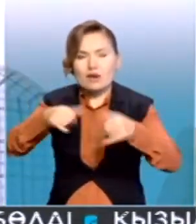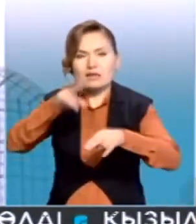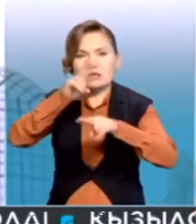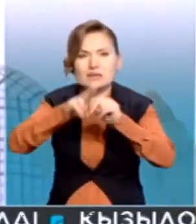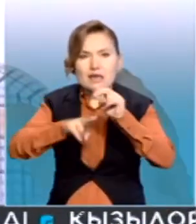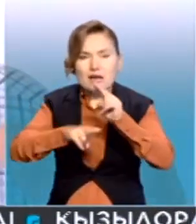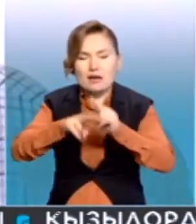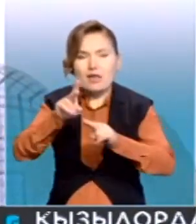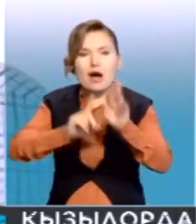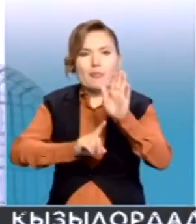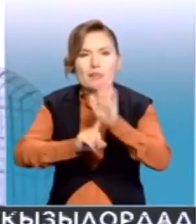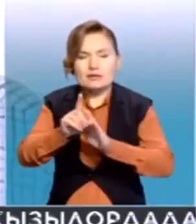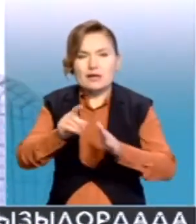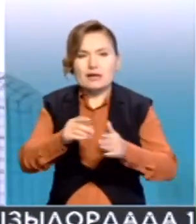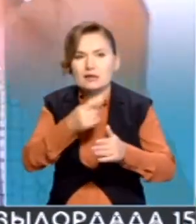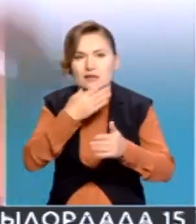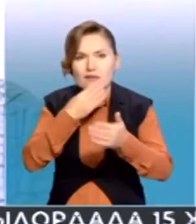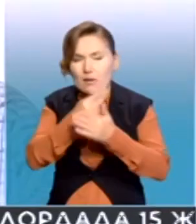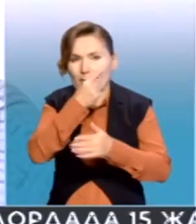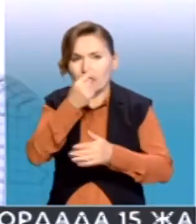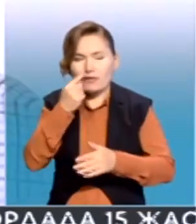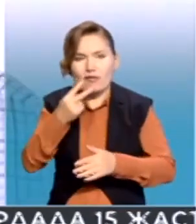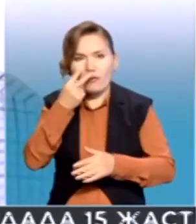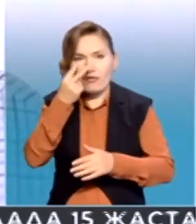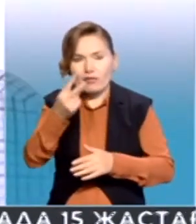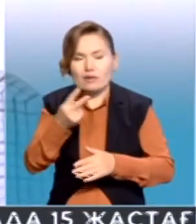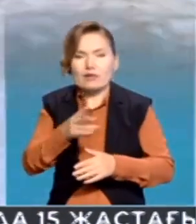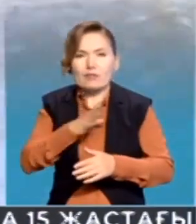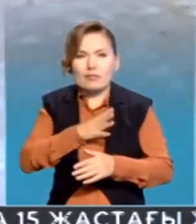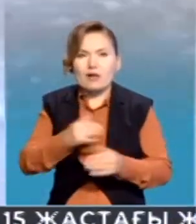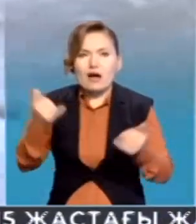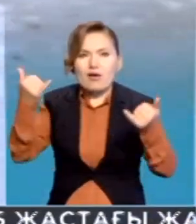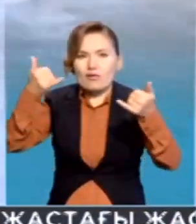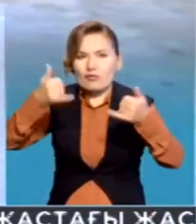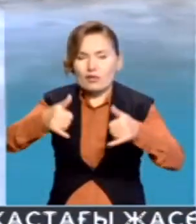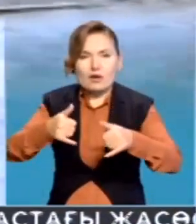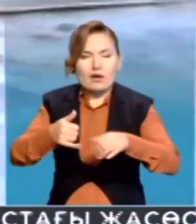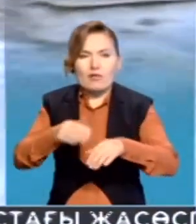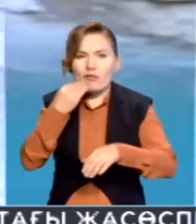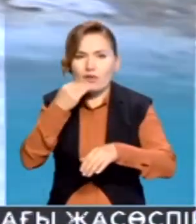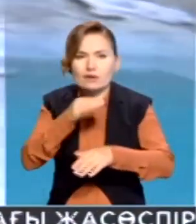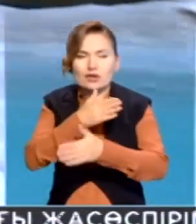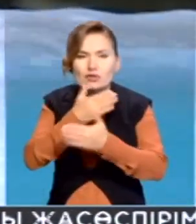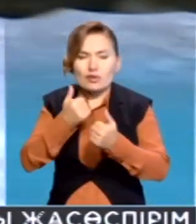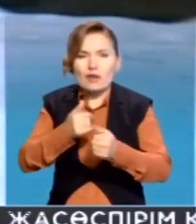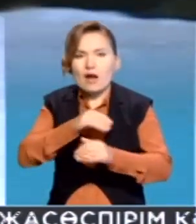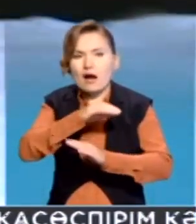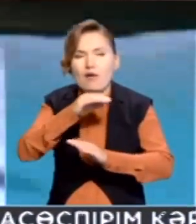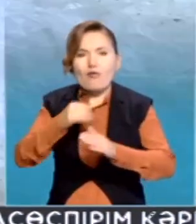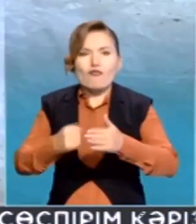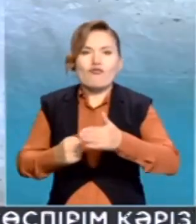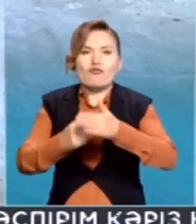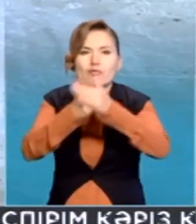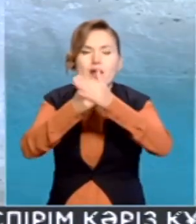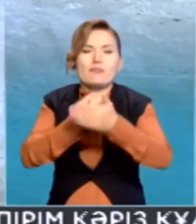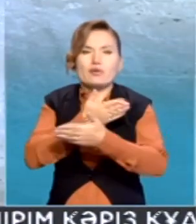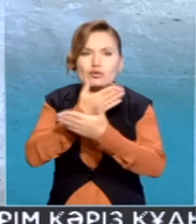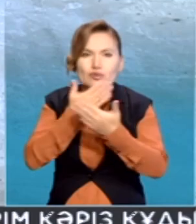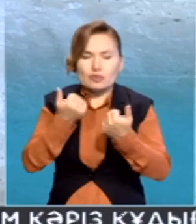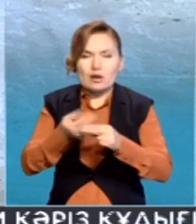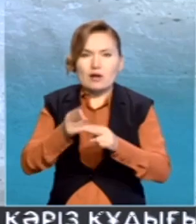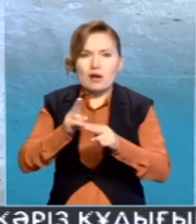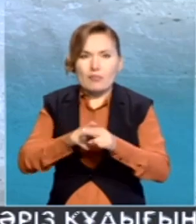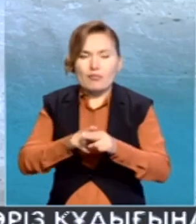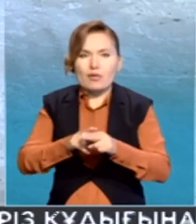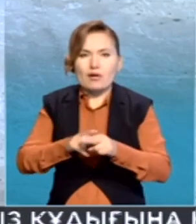toprak toprağımın beton sütonumun o katlavanga töktü. Mana yerde fundament yok aslında. Bun dev dev kol